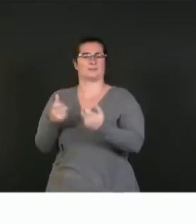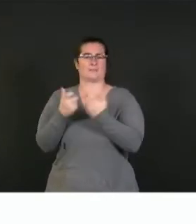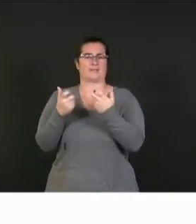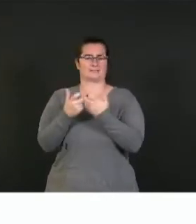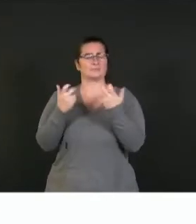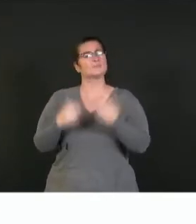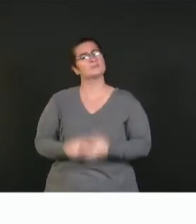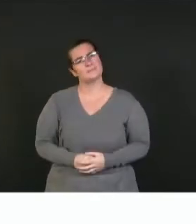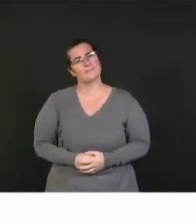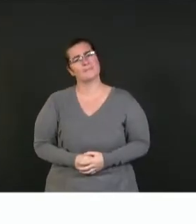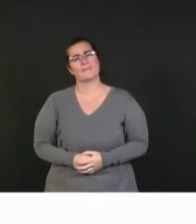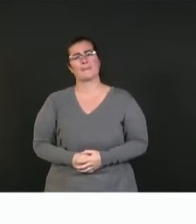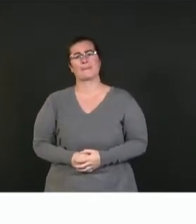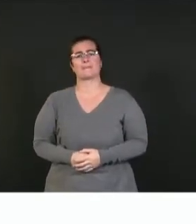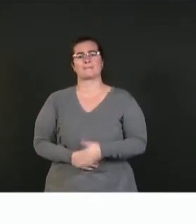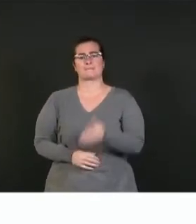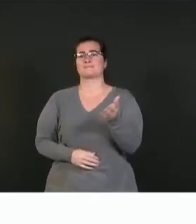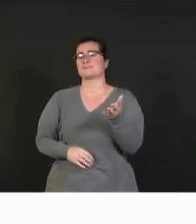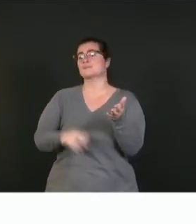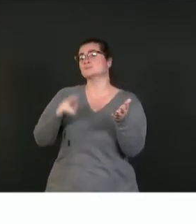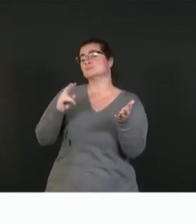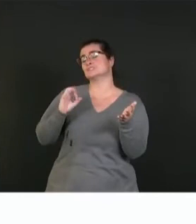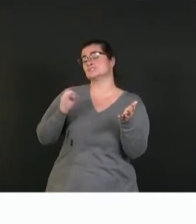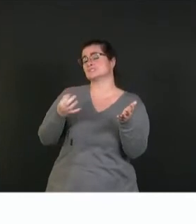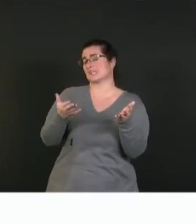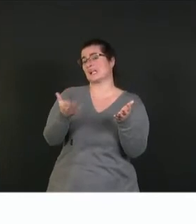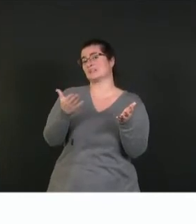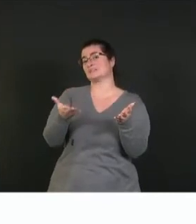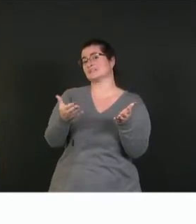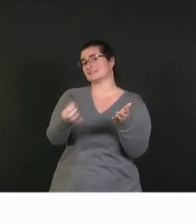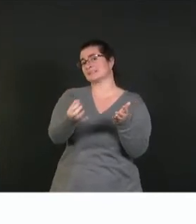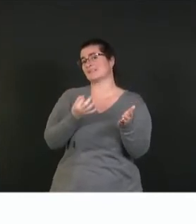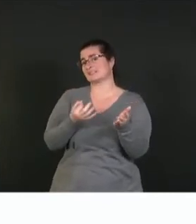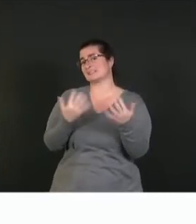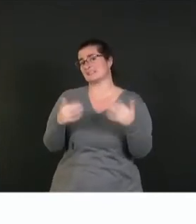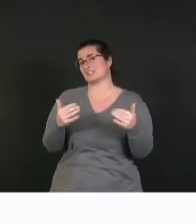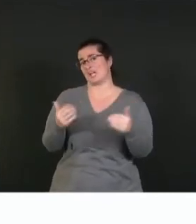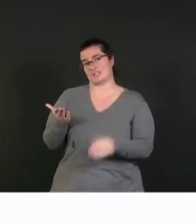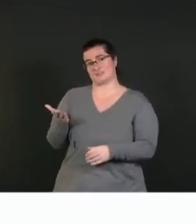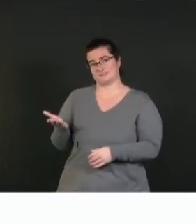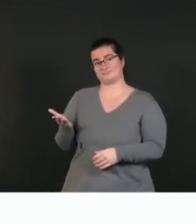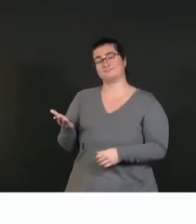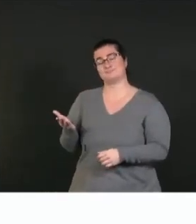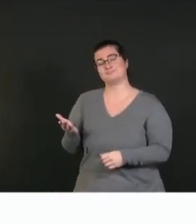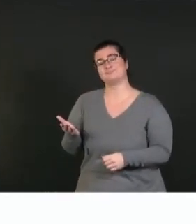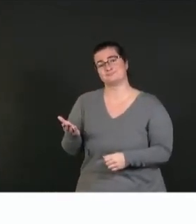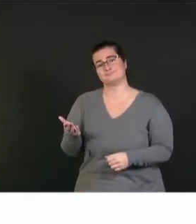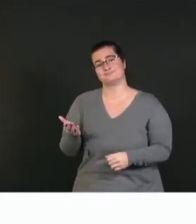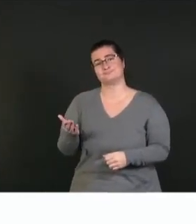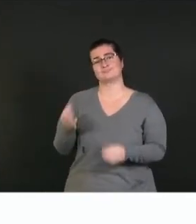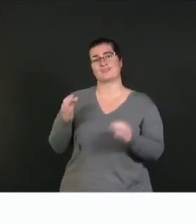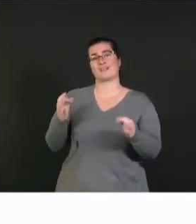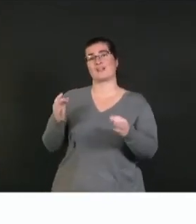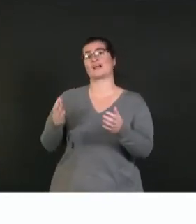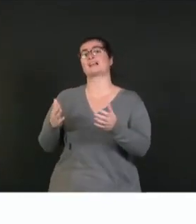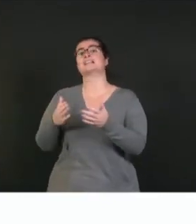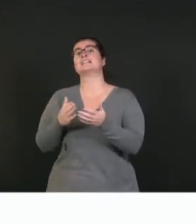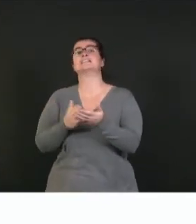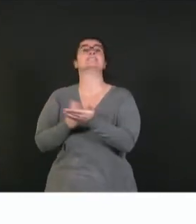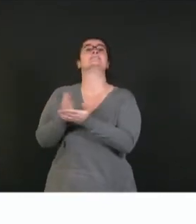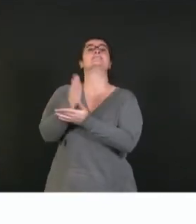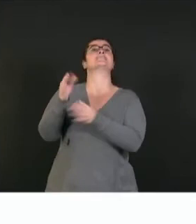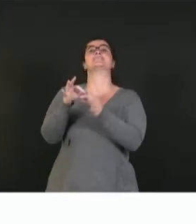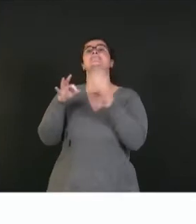temps là de d'y revenir, mais c'est vrai que c'est aussi un des paramètres importants pour le devenir des territoires.